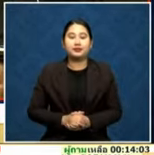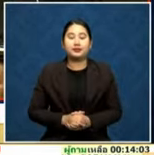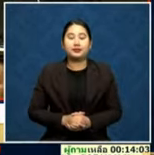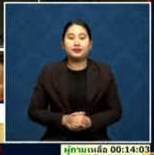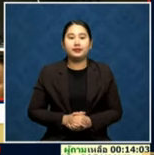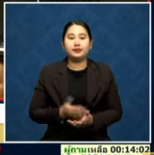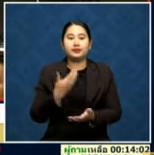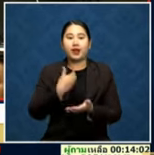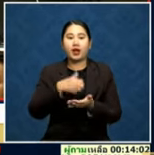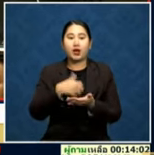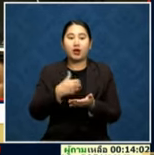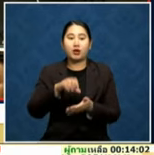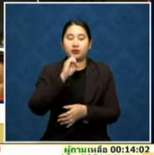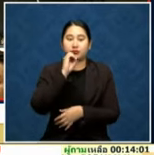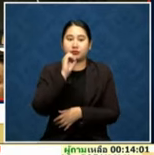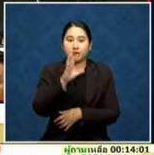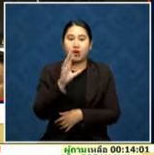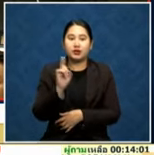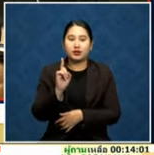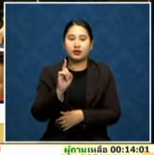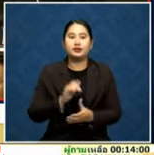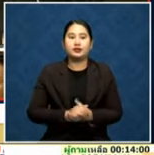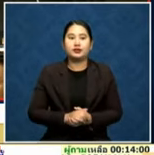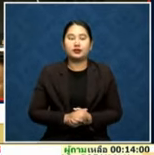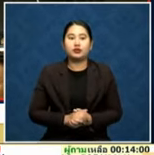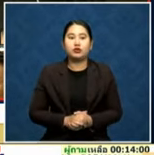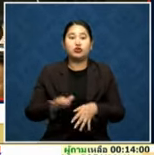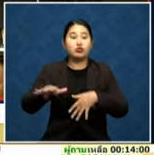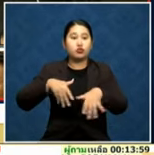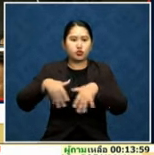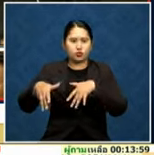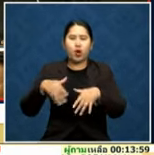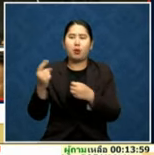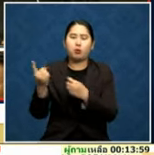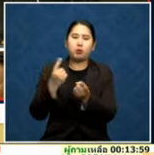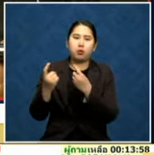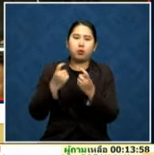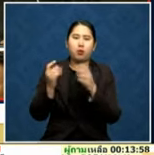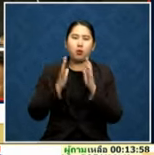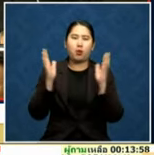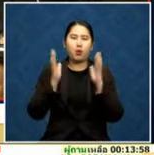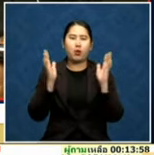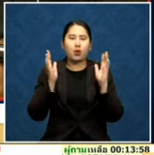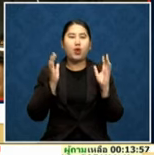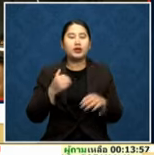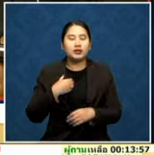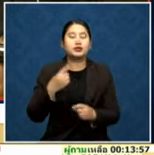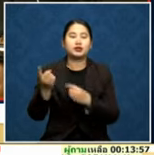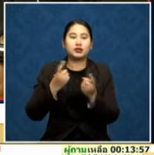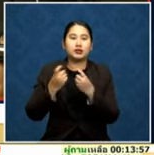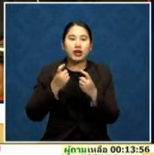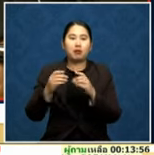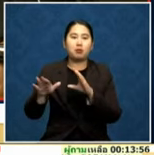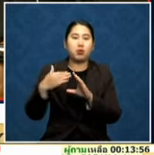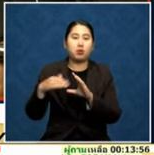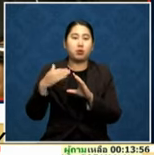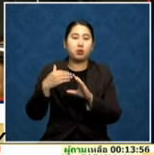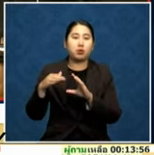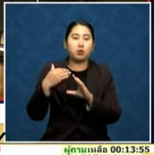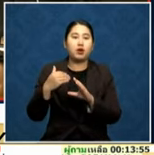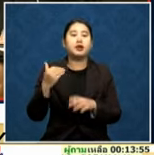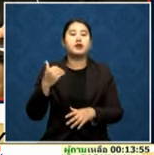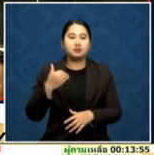ที่จะตองกมาถามวันนี้เพระว่ามีประชาชนสอบถามกเข้ามามากมายเรีกได้ว่า Inbox Tab Punk